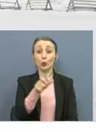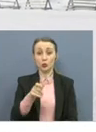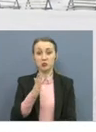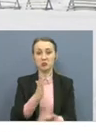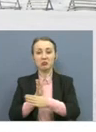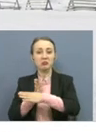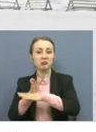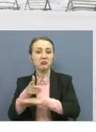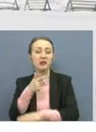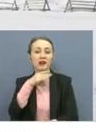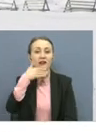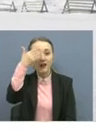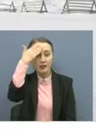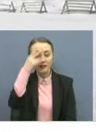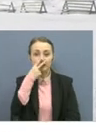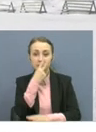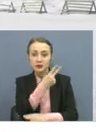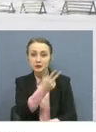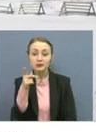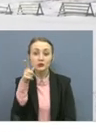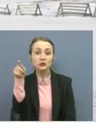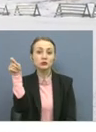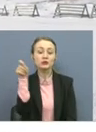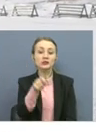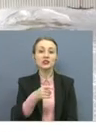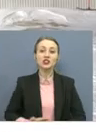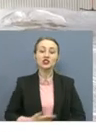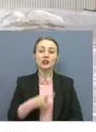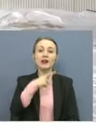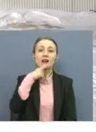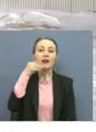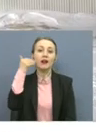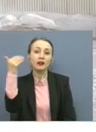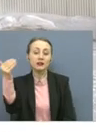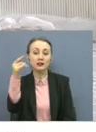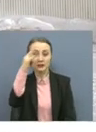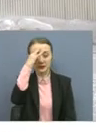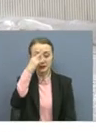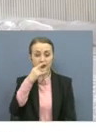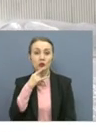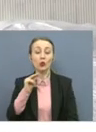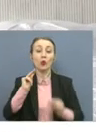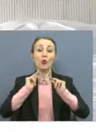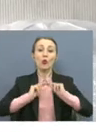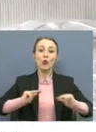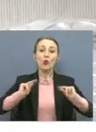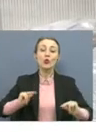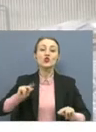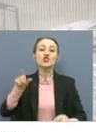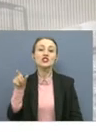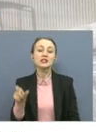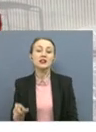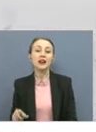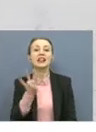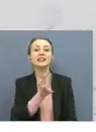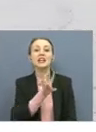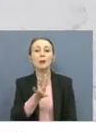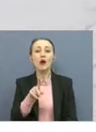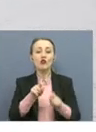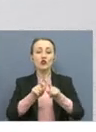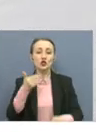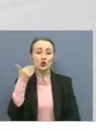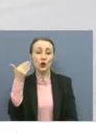тек қазақстандықтар ғана емес, сондай-ақ көрші Ресей елінен де туристер келеді. Тіпті Назарбаев зияткерлік мектебінде жұмыс істейтін шетел